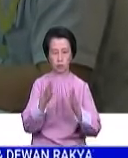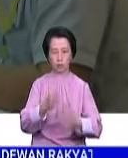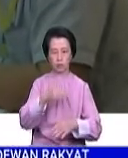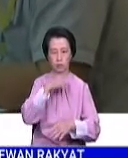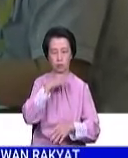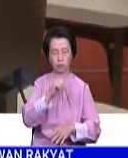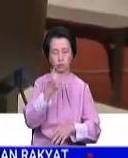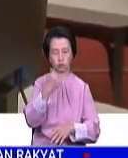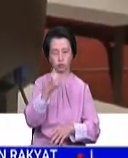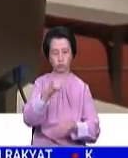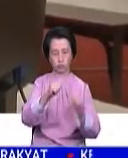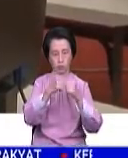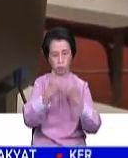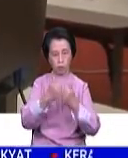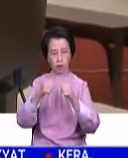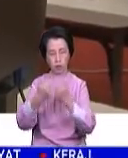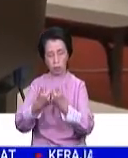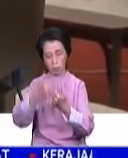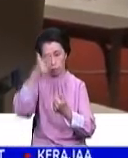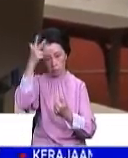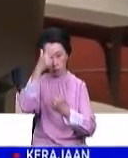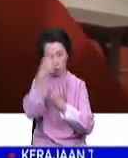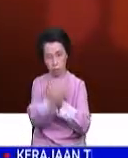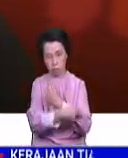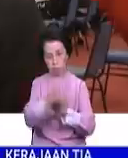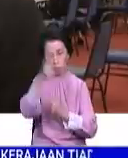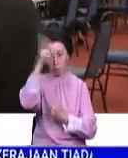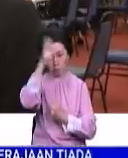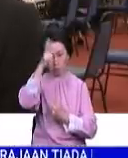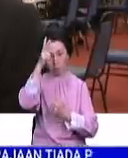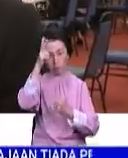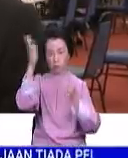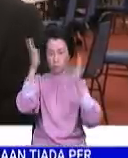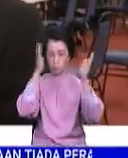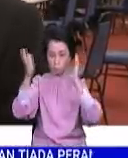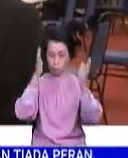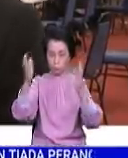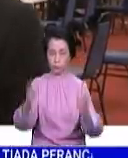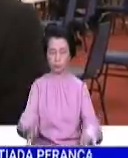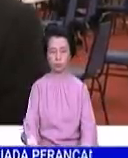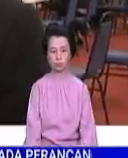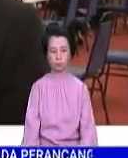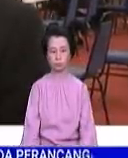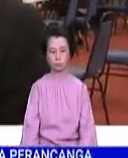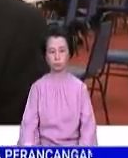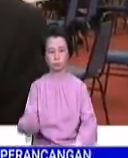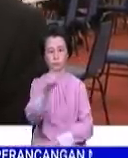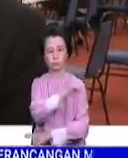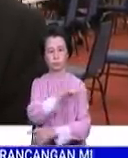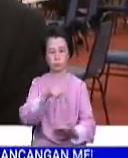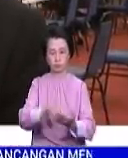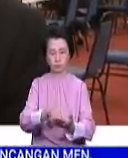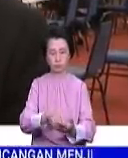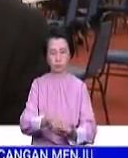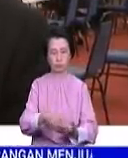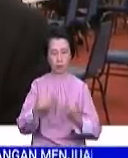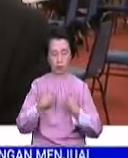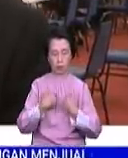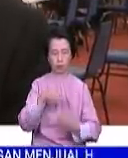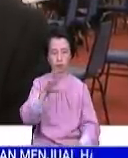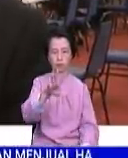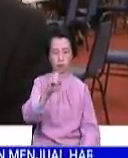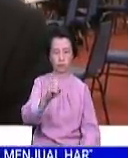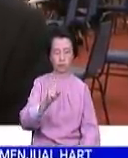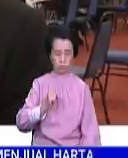lebih 10 agensi kerajaan negeri dan persekutuan. Pada hari ini ada seramai 50 penjawat